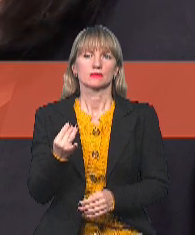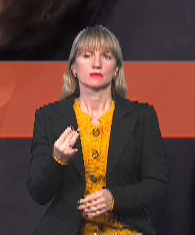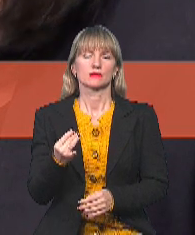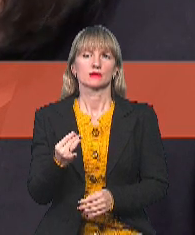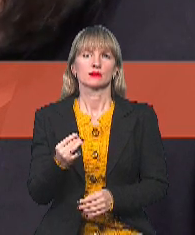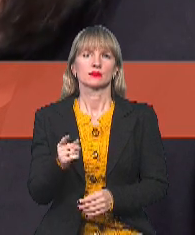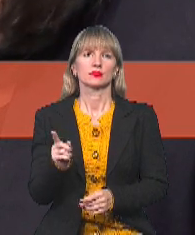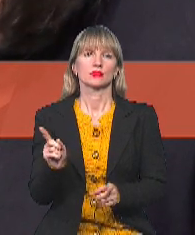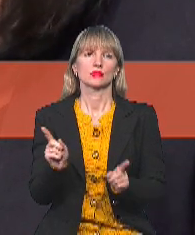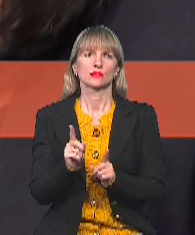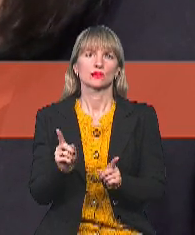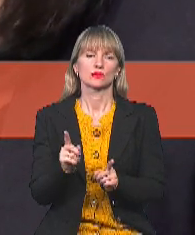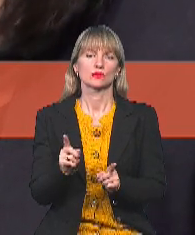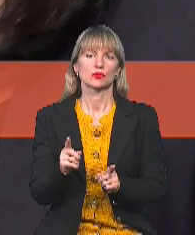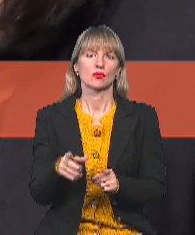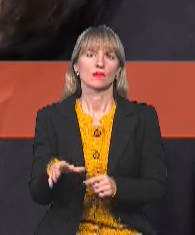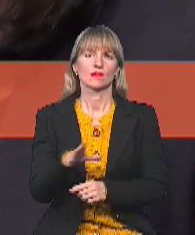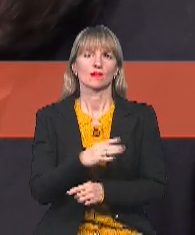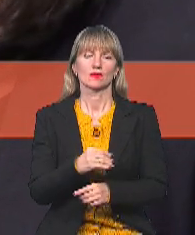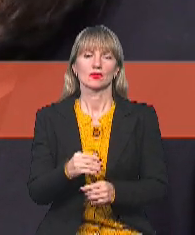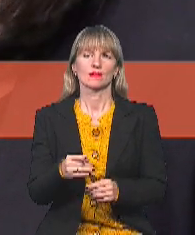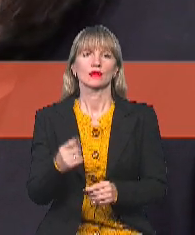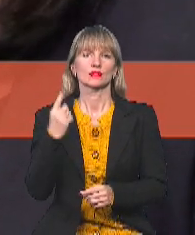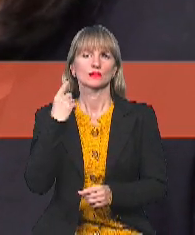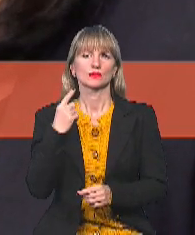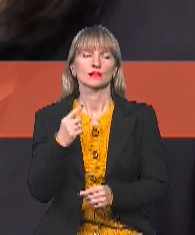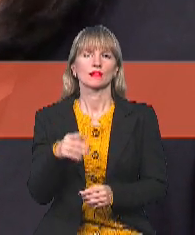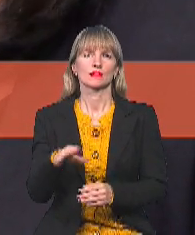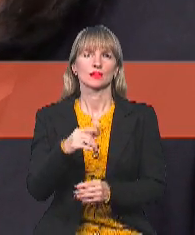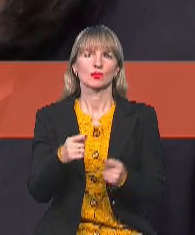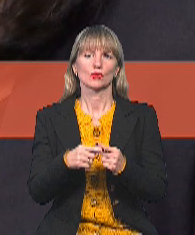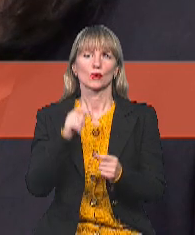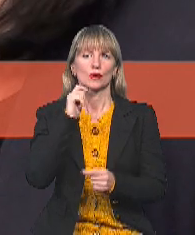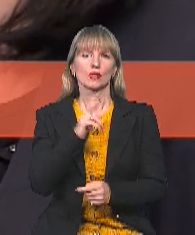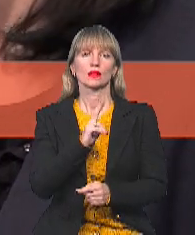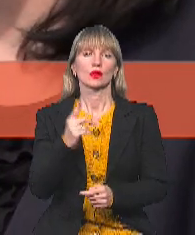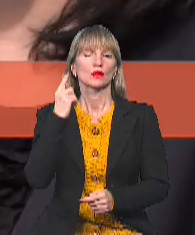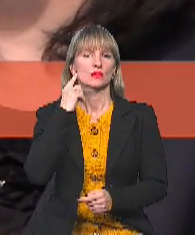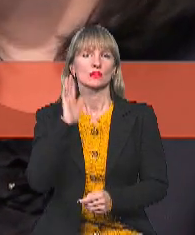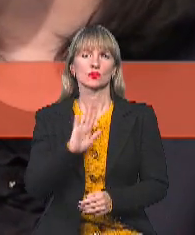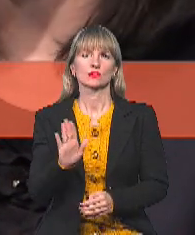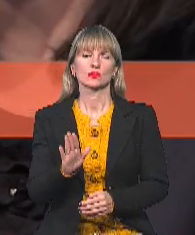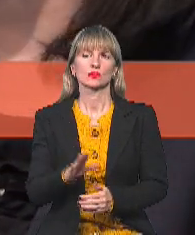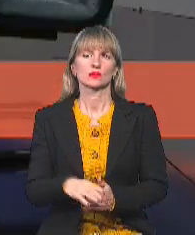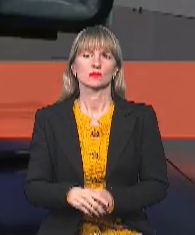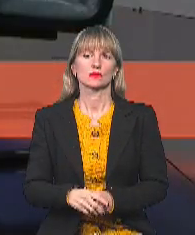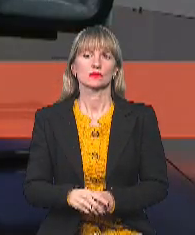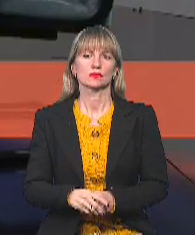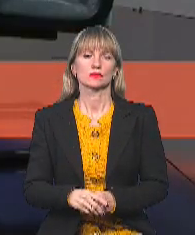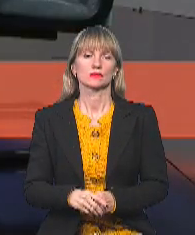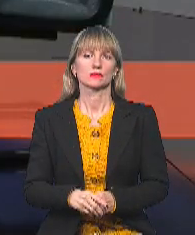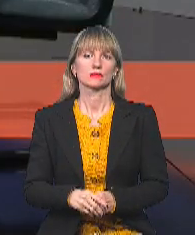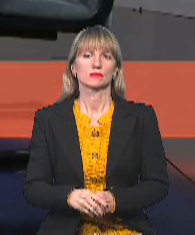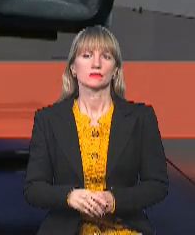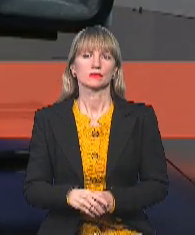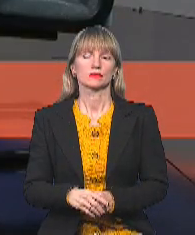чуєте мене? Ви всі уголки. Я кажу, ви чуєте мене? На нас ніхто не слышить. Ну, ми вдячні нашій телеглядачці, що